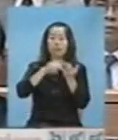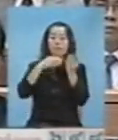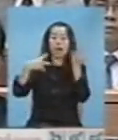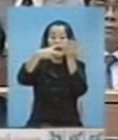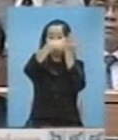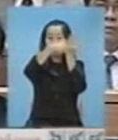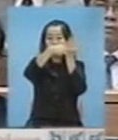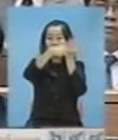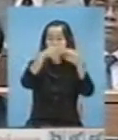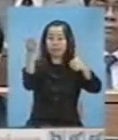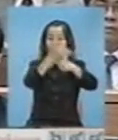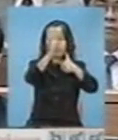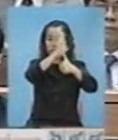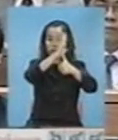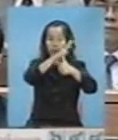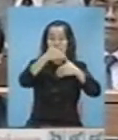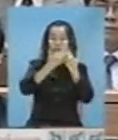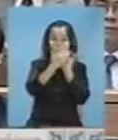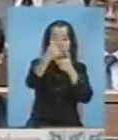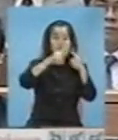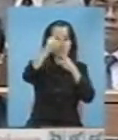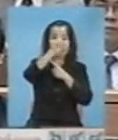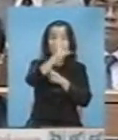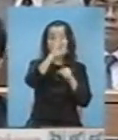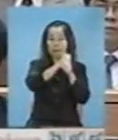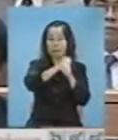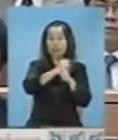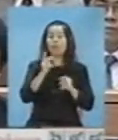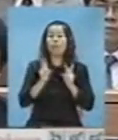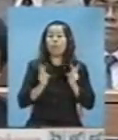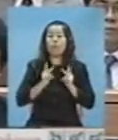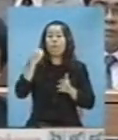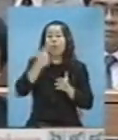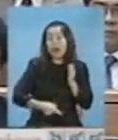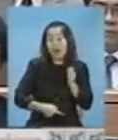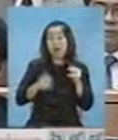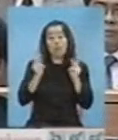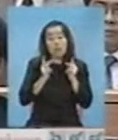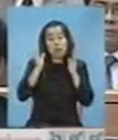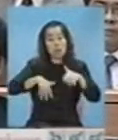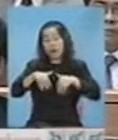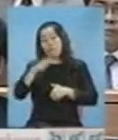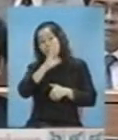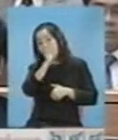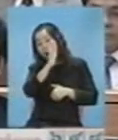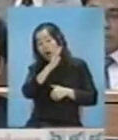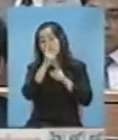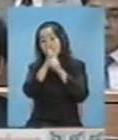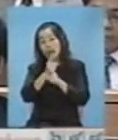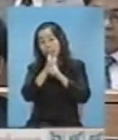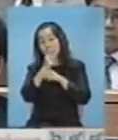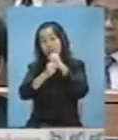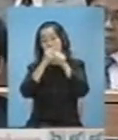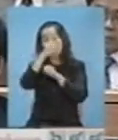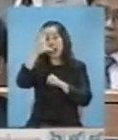อนการทำประชามติครั้งที่1ท่านกลัวอะไรหรือกลัวประชาชนยืนยันว่าเขาเอารัฐนูล